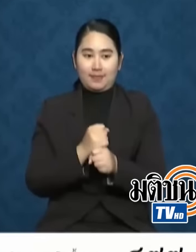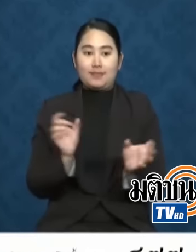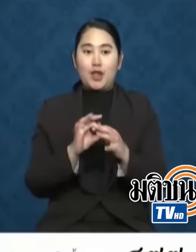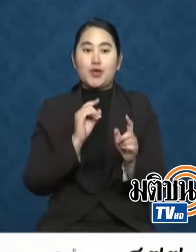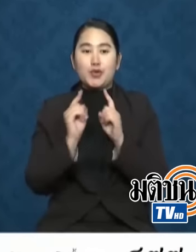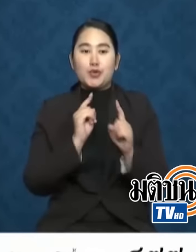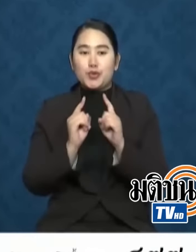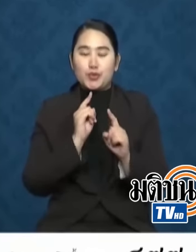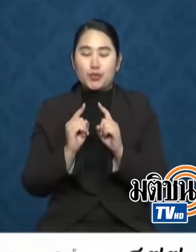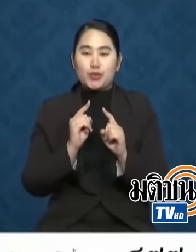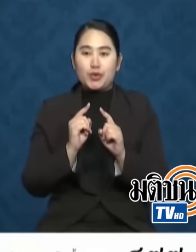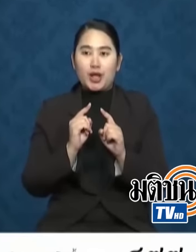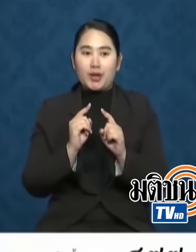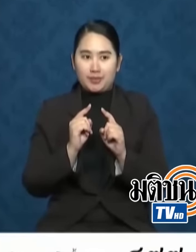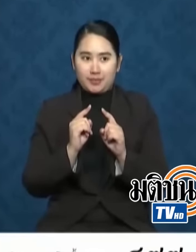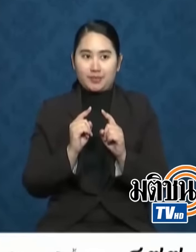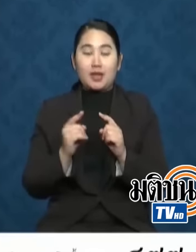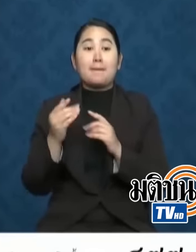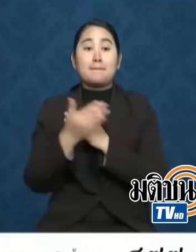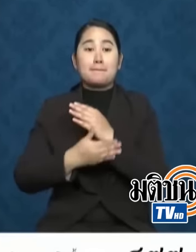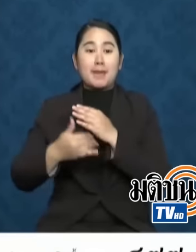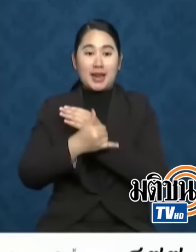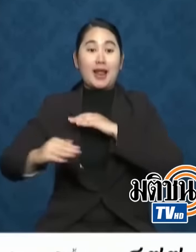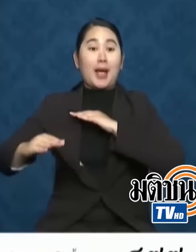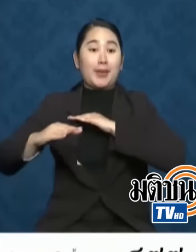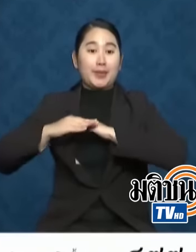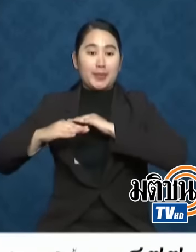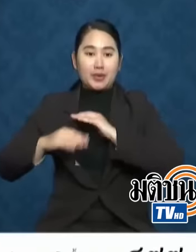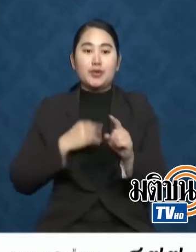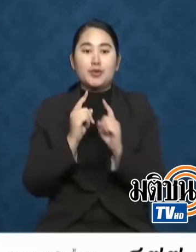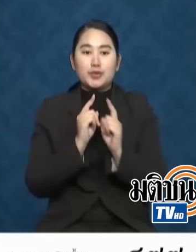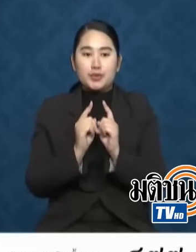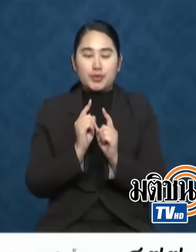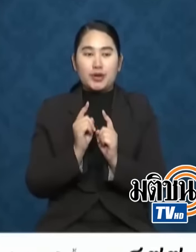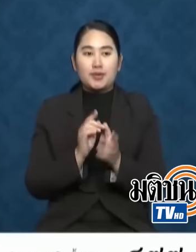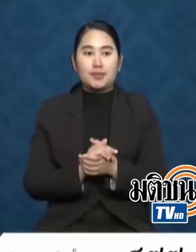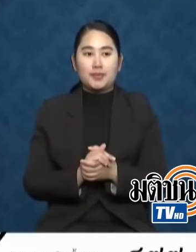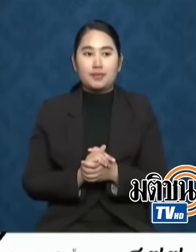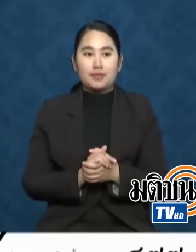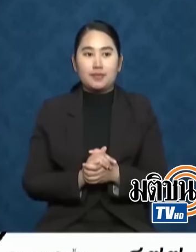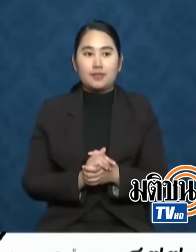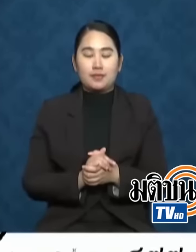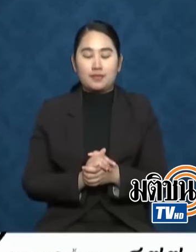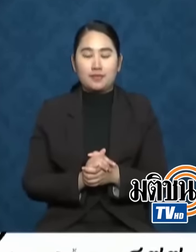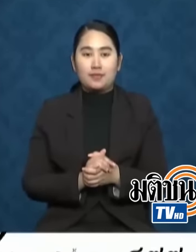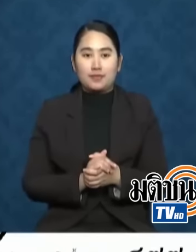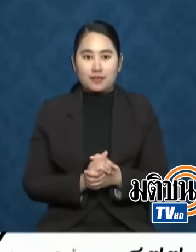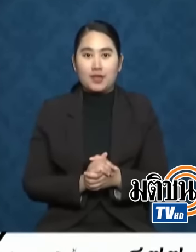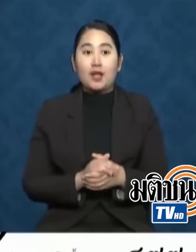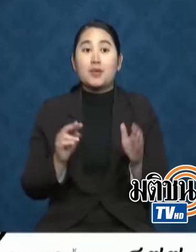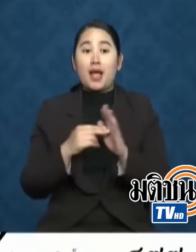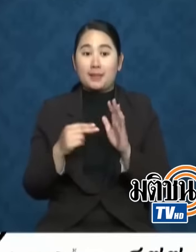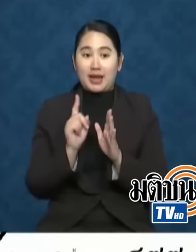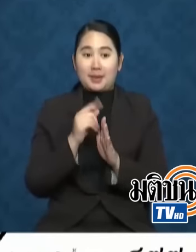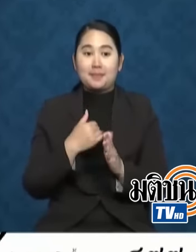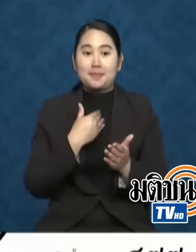การเจรจากับประเทศเพื่อนบ้านตามกลยุทธ์ฟ้าใสหรือว่า Clear Sky Strategy ซึ่งคำว่า Clear เ